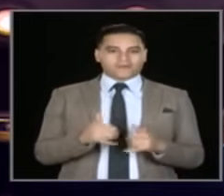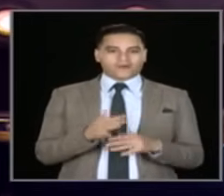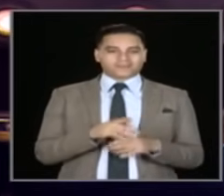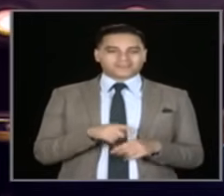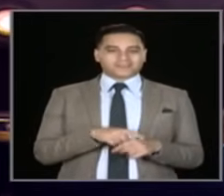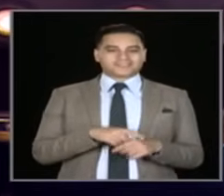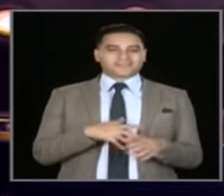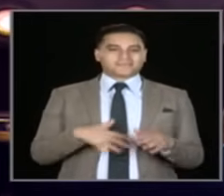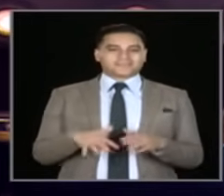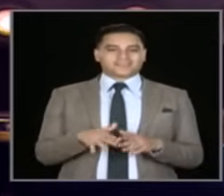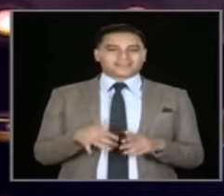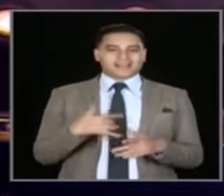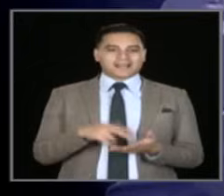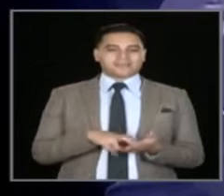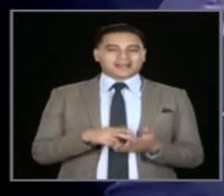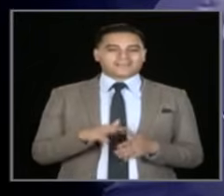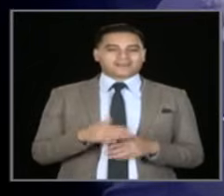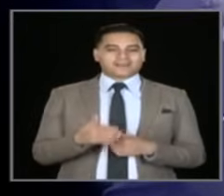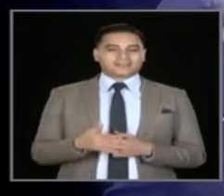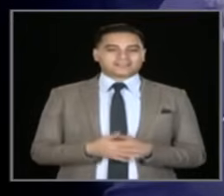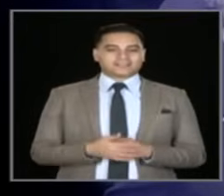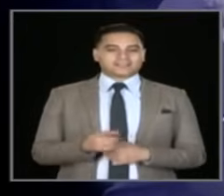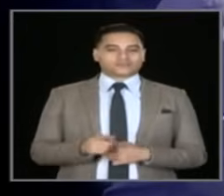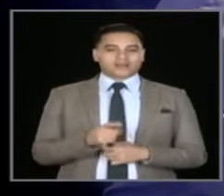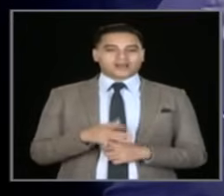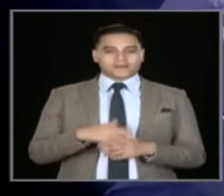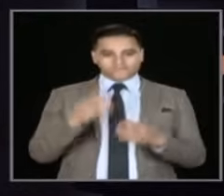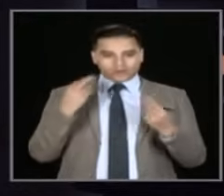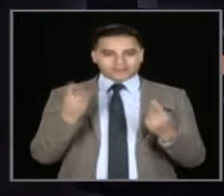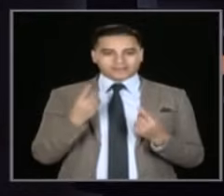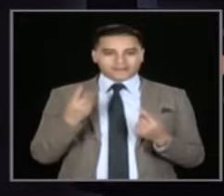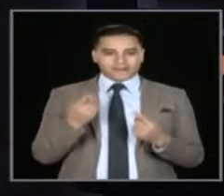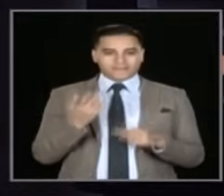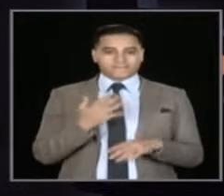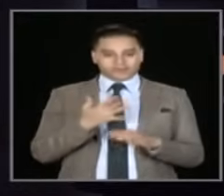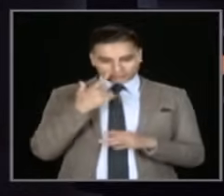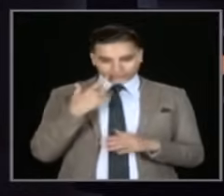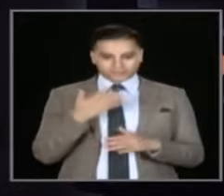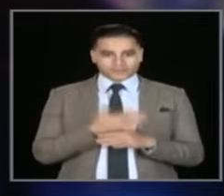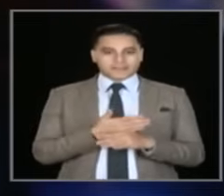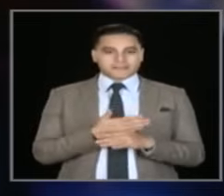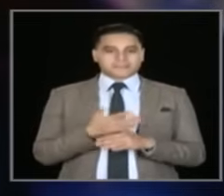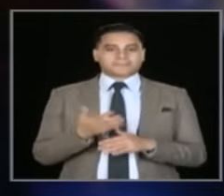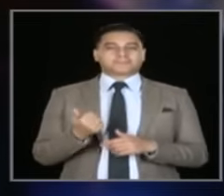أعصابنا، إحنا بنخاف عليك. سؤال في المعلومات العامة بـ30 نقطة لفريق البصمة.